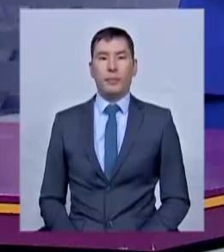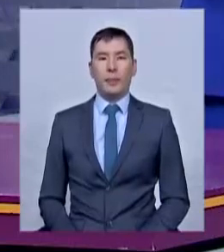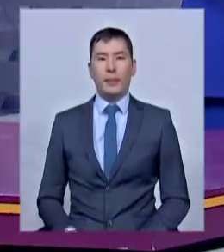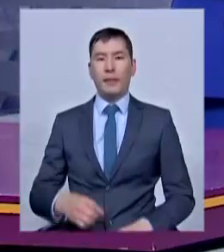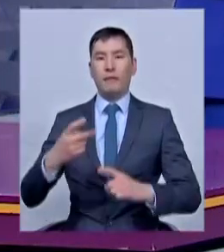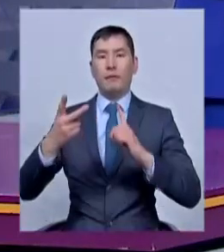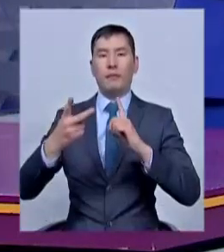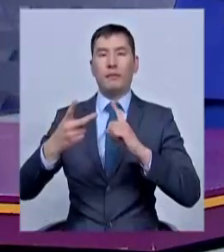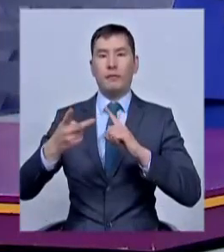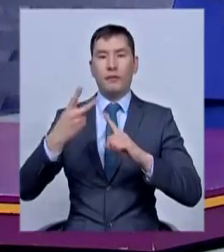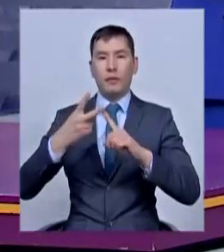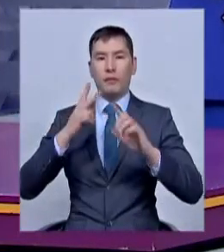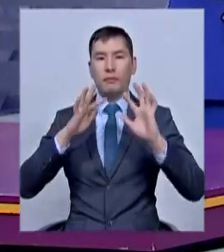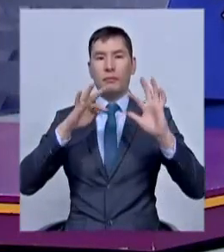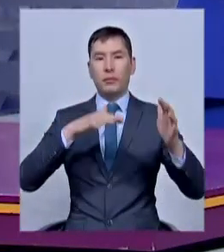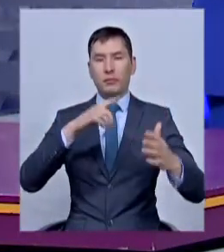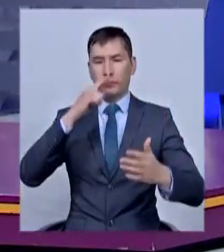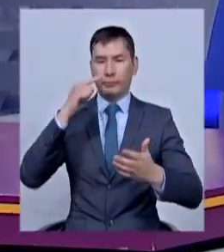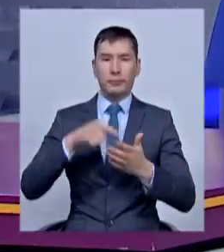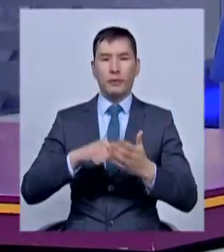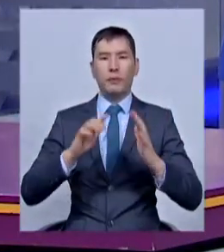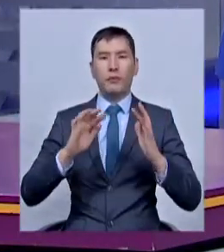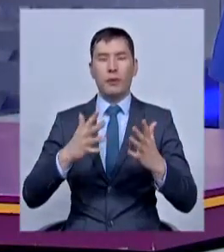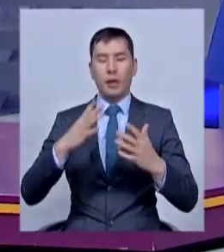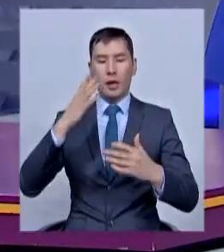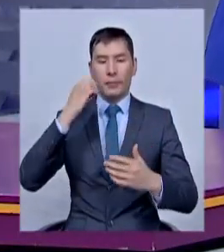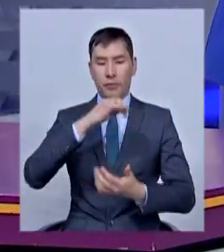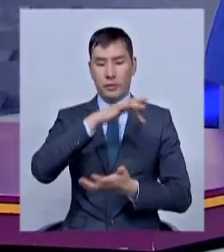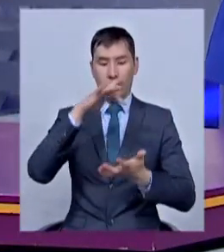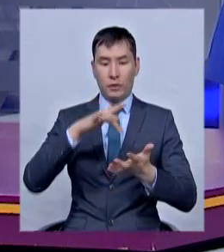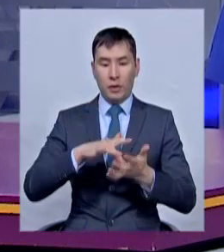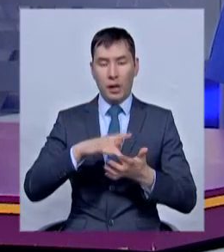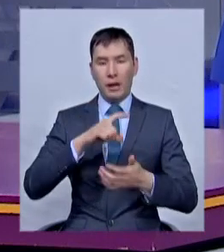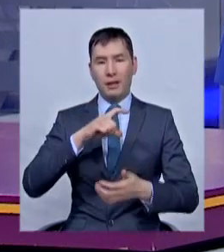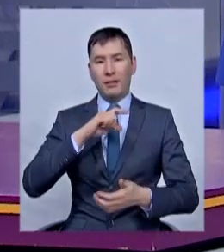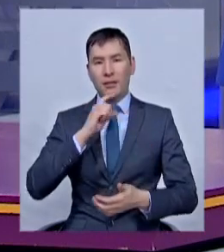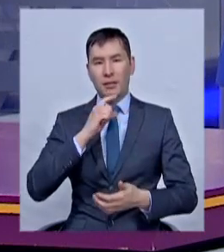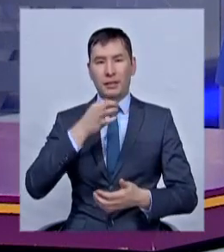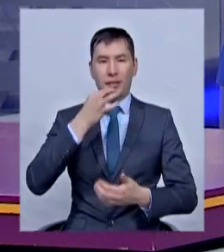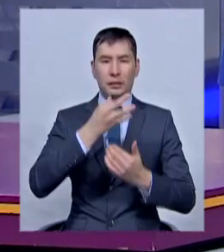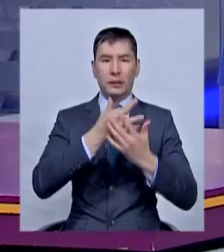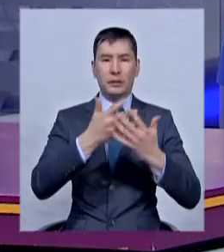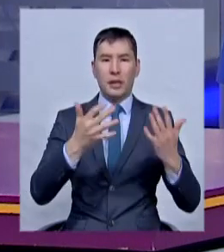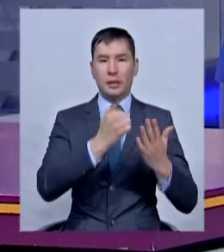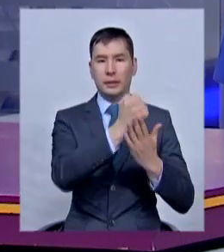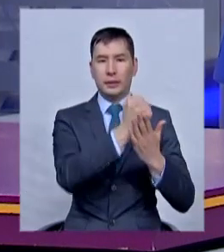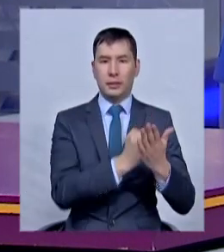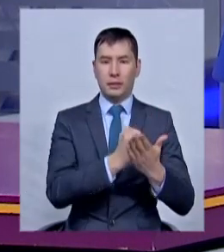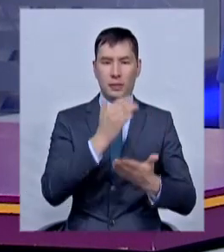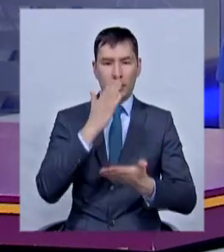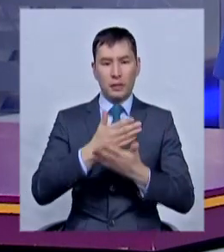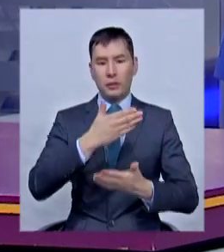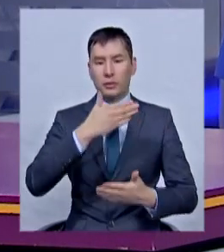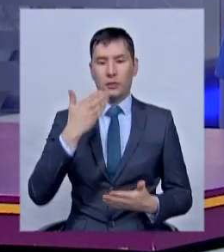Пандемияның екінші толқыны болса, Алматыда дәрі-дәрмек қоры жеткілікті ме? Құзырлы мамандарының айтуынша, дайындық көктемнен